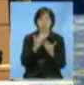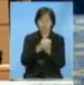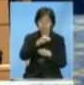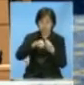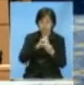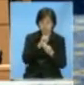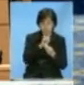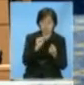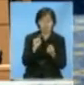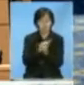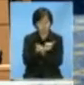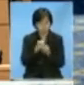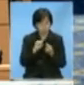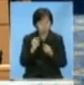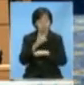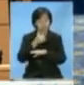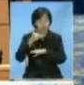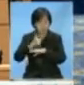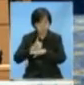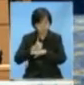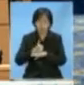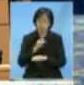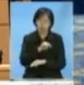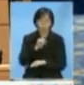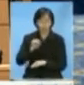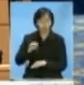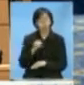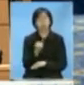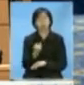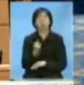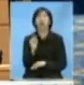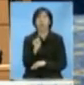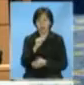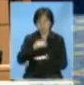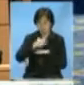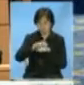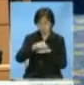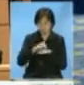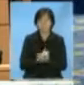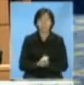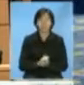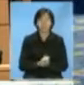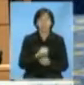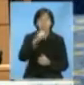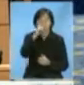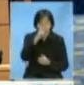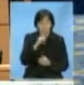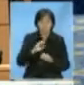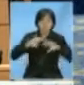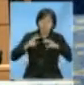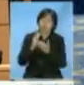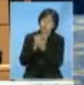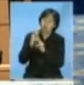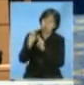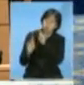จสังคมการเมืองล้มเหลวแบบไหนและกลับกลายเป็นหนี้ล้นพ้นตัว